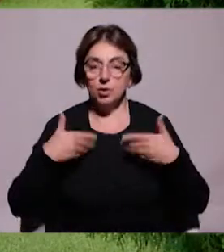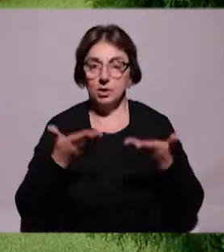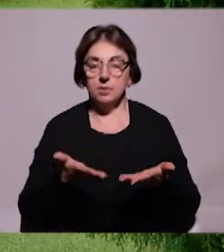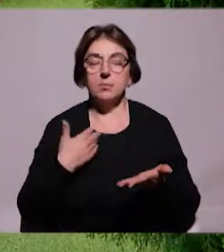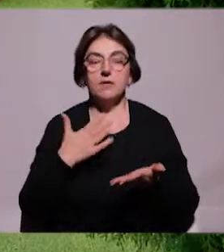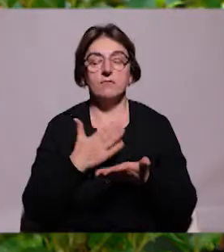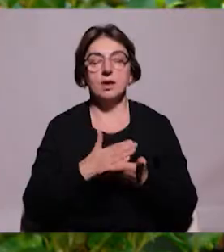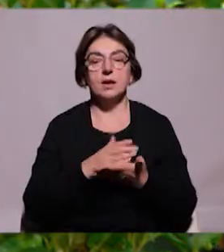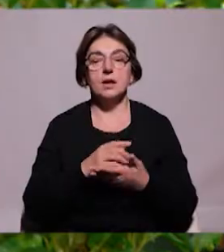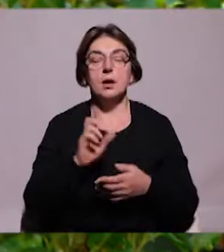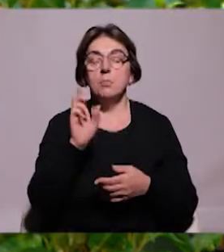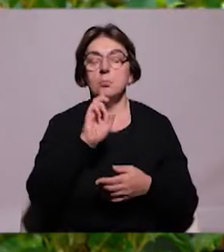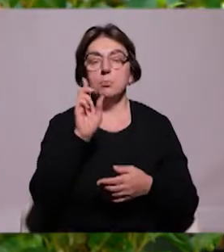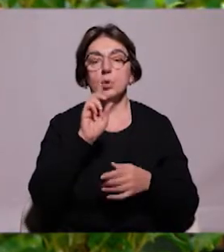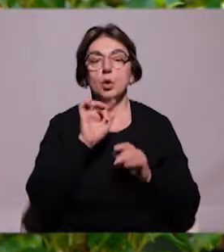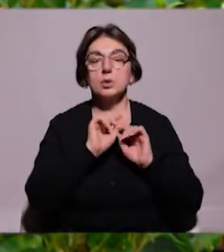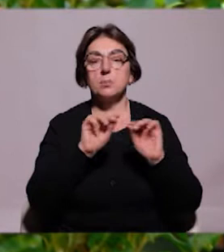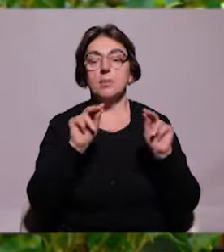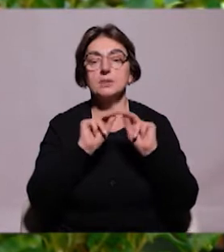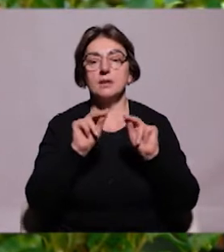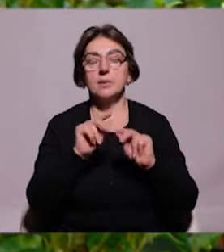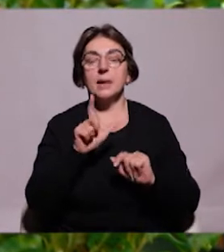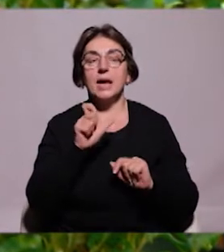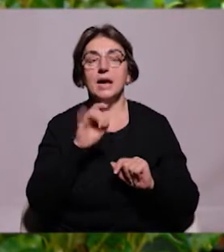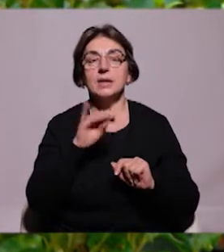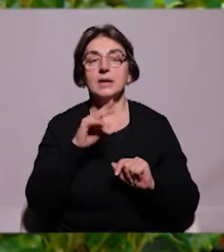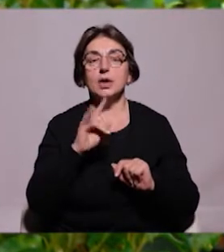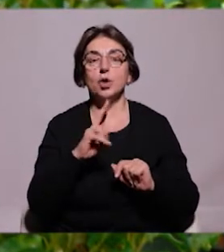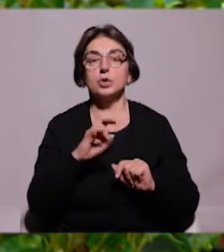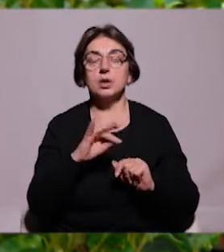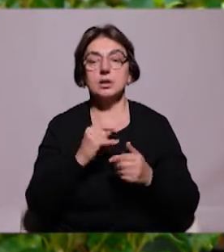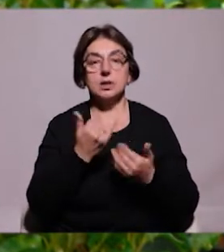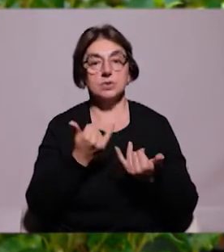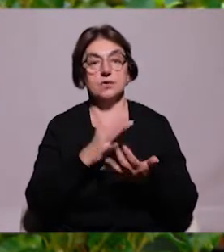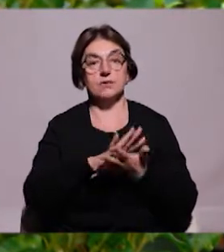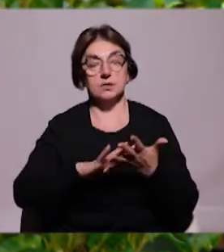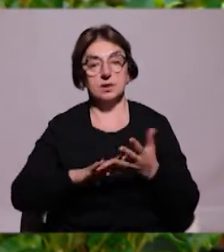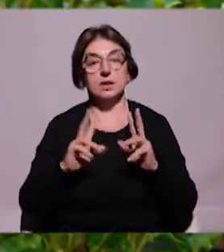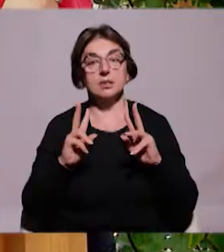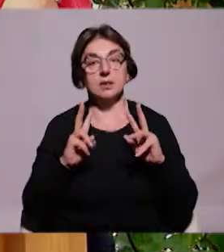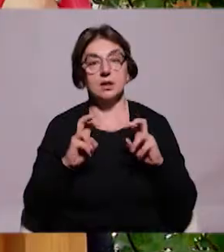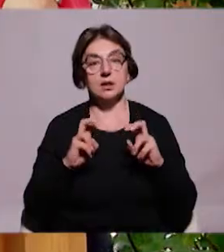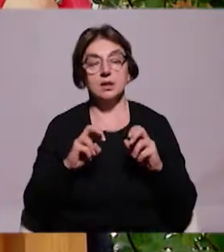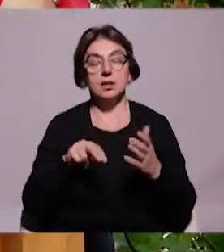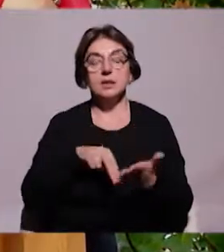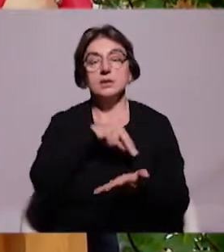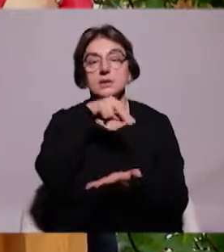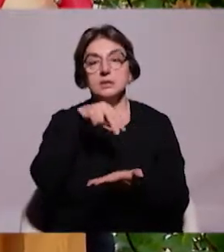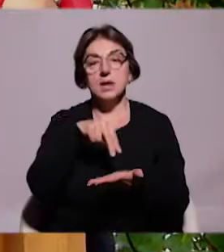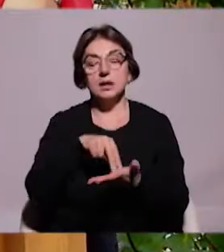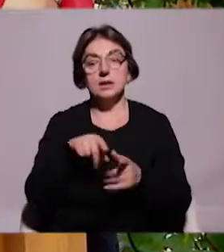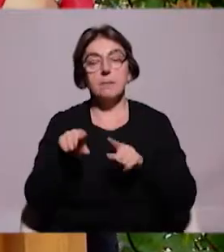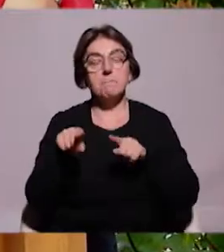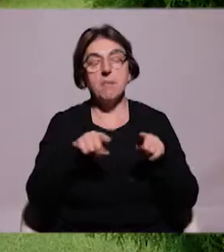მოგესალმებით, მე გახლავართ ბიოლოგიის მასწავლებელი ეკატერინე კოტრიკაძე. დღეს ჩვენ ვაგრძელებთ თემას: საყრდენ